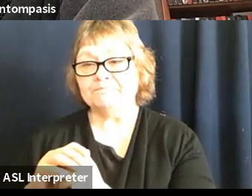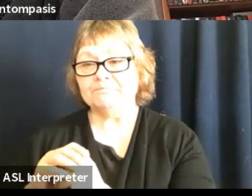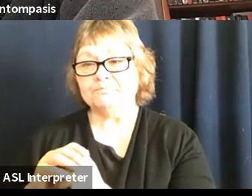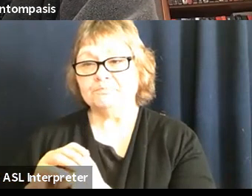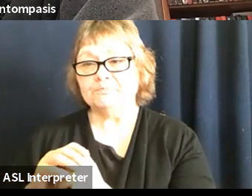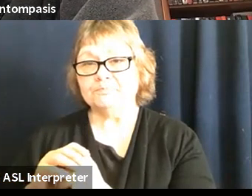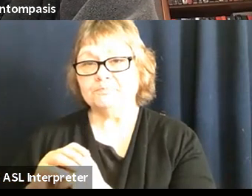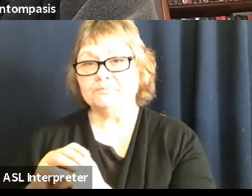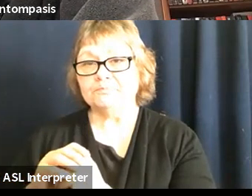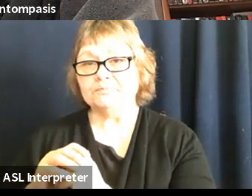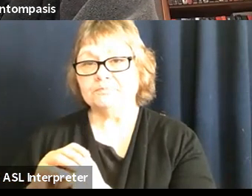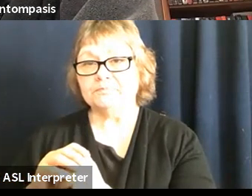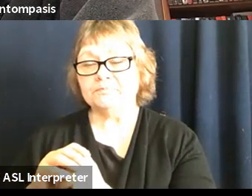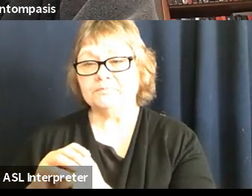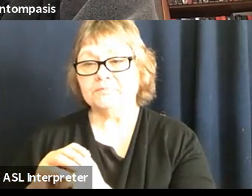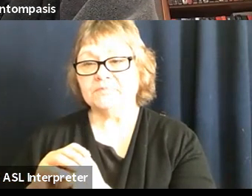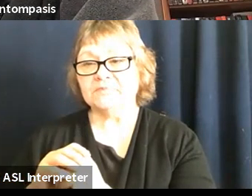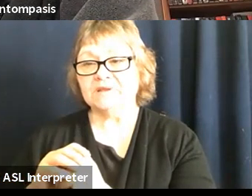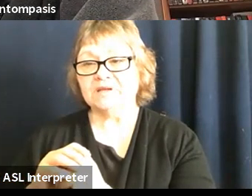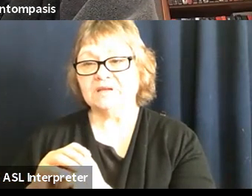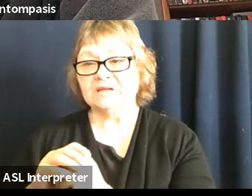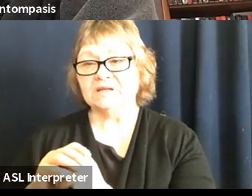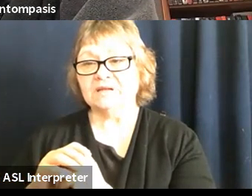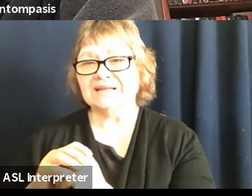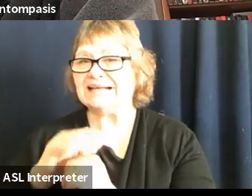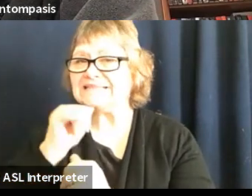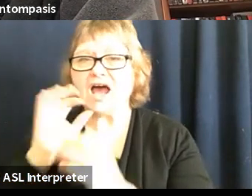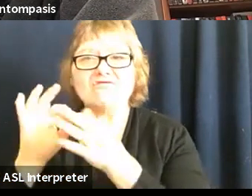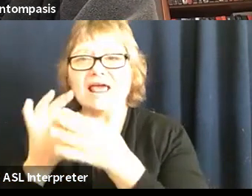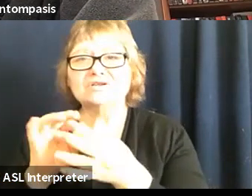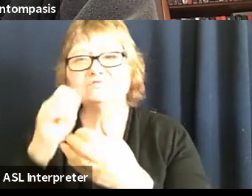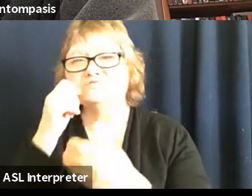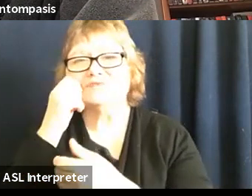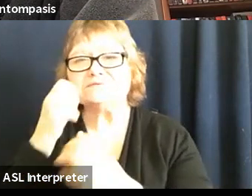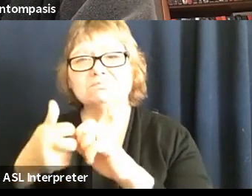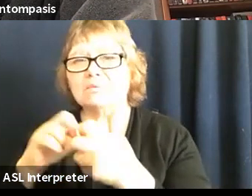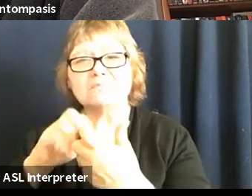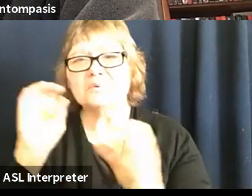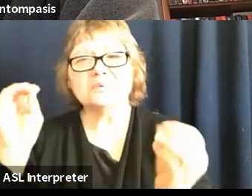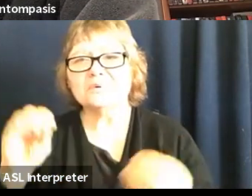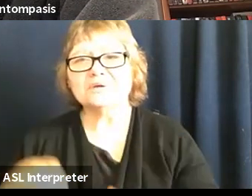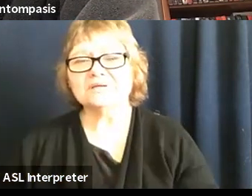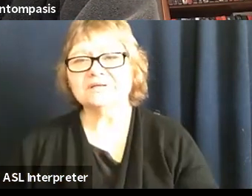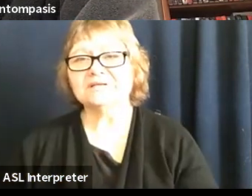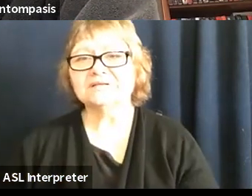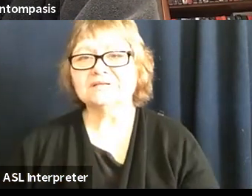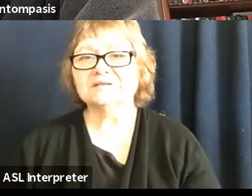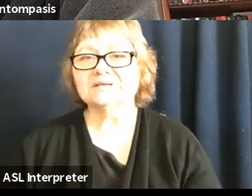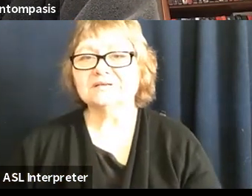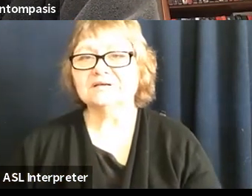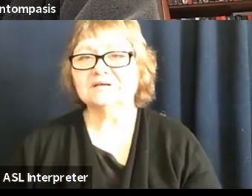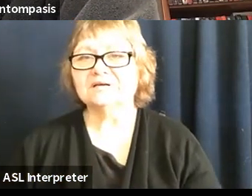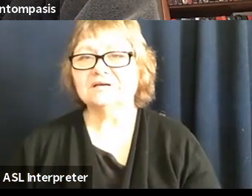the exam test.Got nothing to do with racial problem. 所有的有競